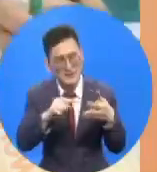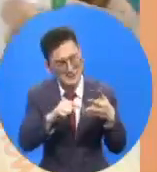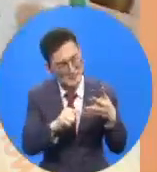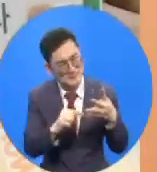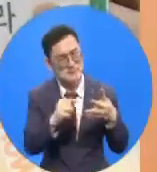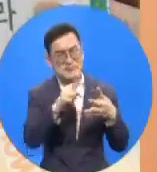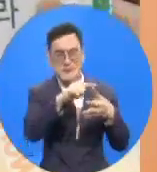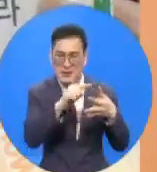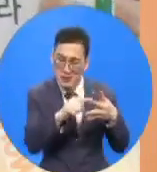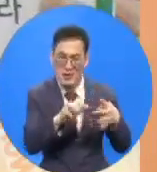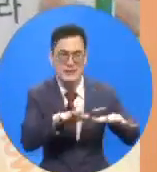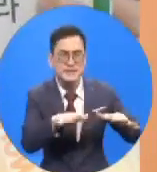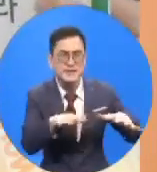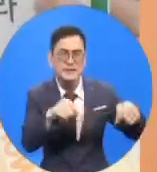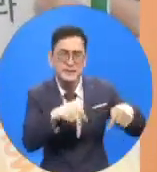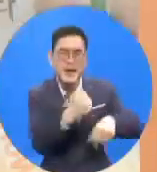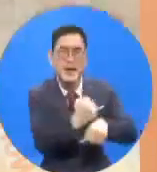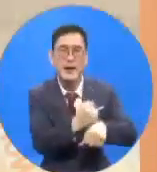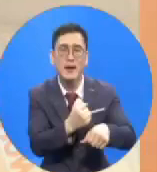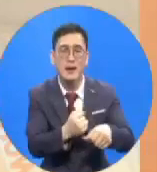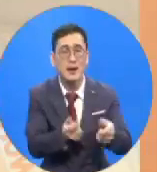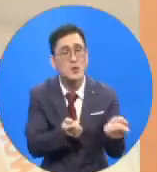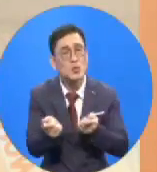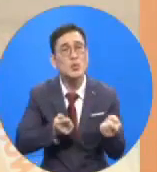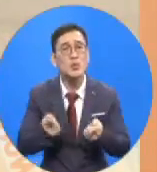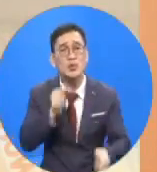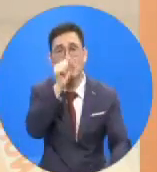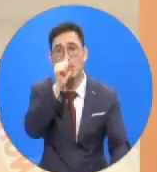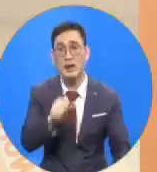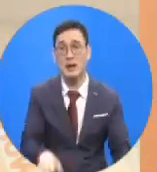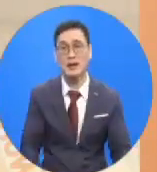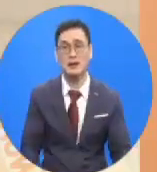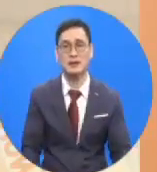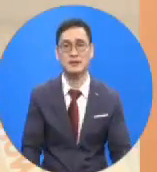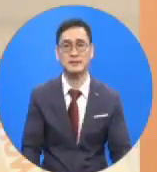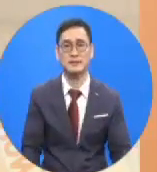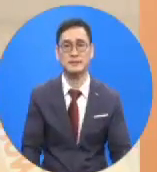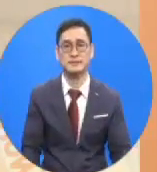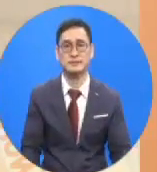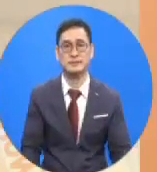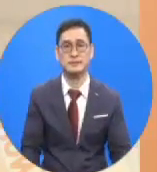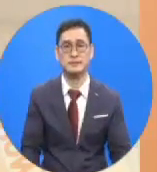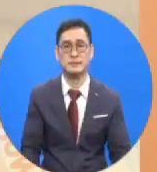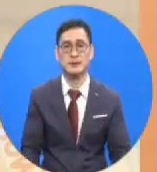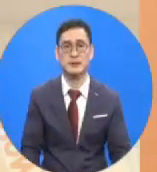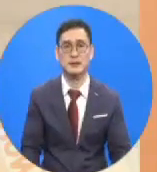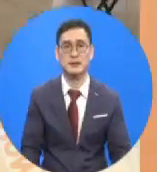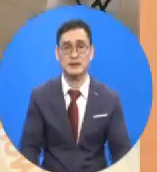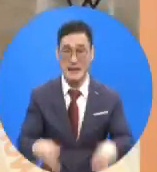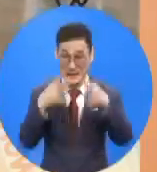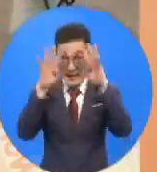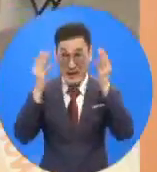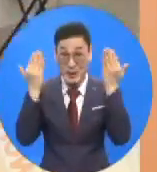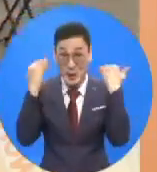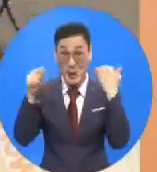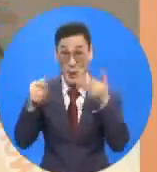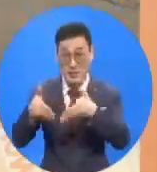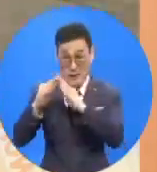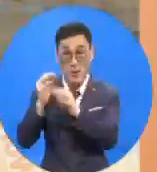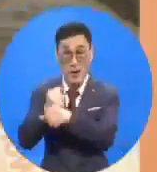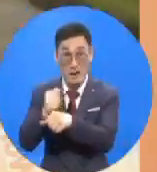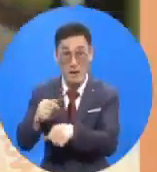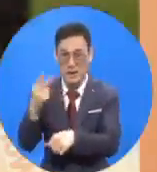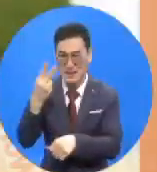이번 정권 되는 끝나지도 않은 않을 일이다 의뢰 적은 확대 2023년 부터입니다 예 운전이 정도 아니에요 다음 좋은거예요